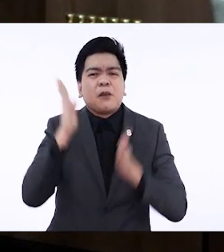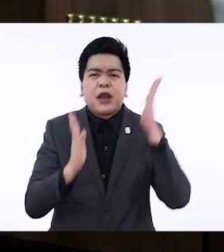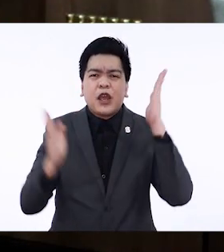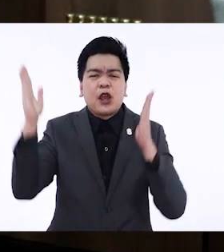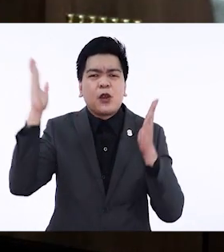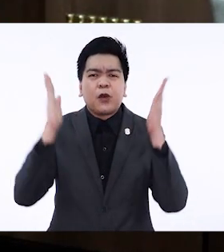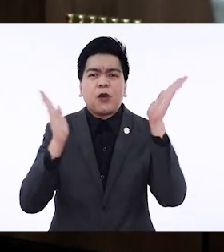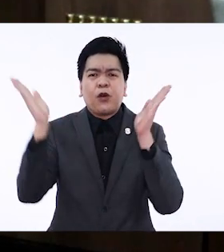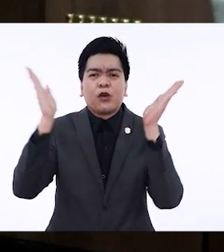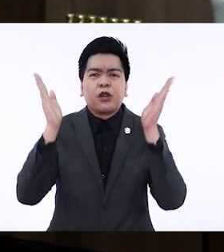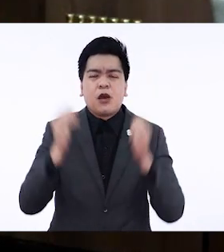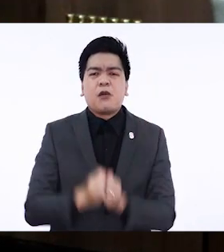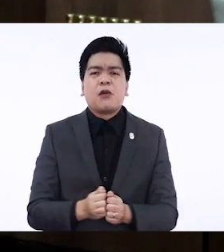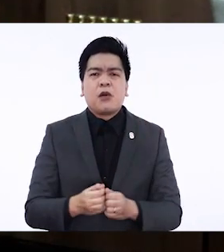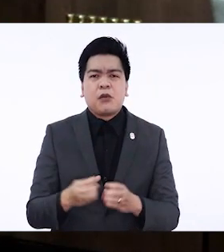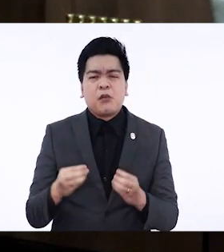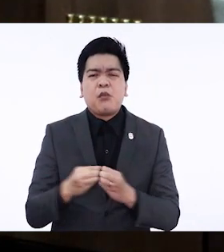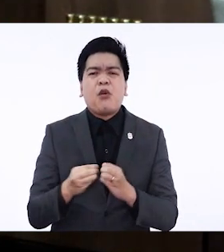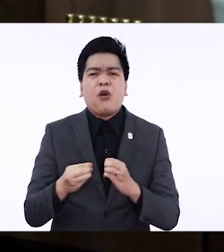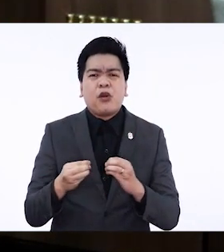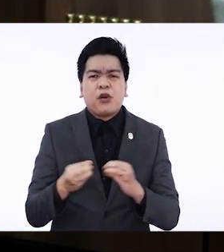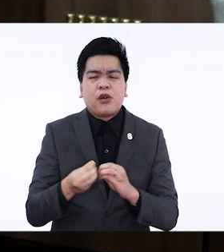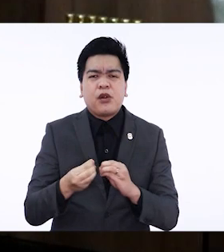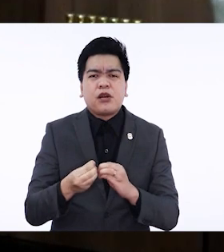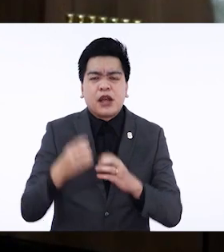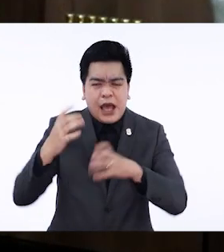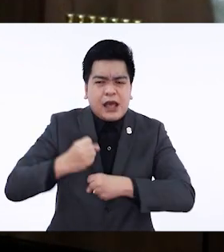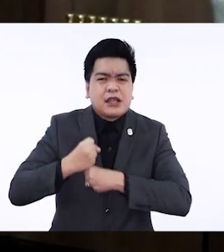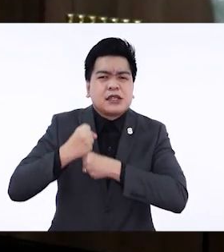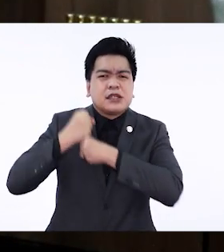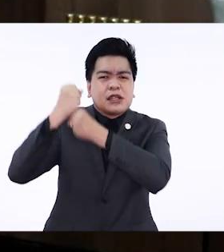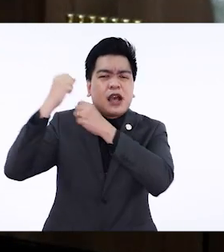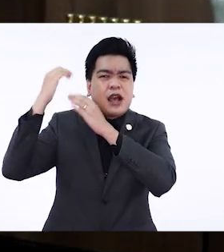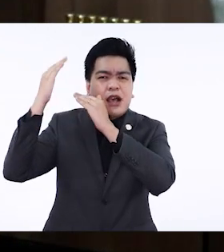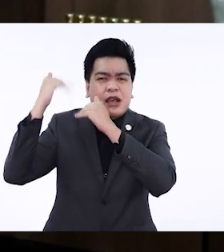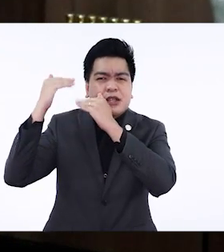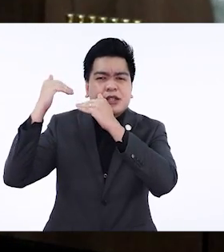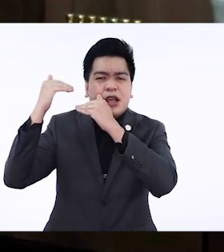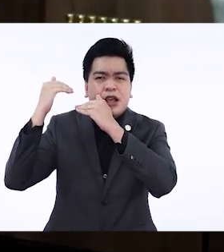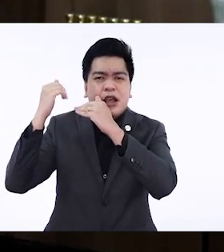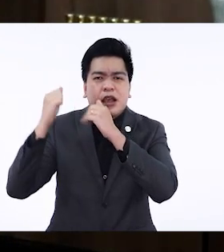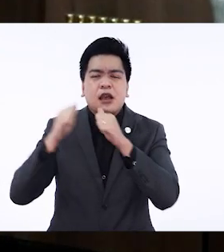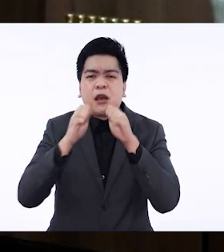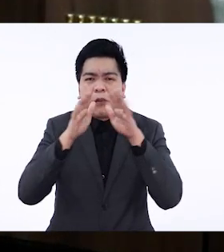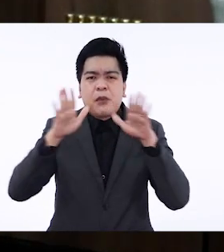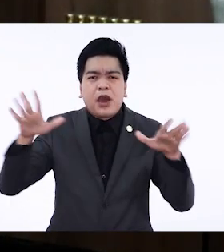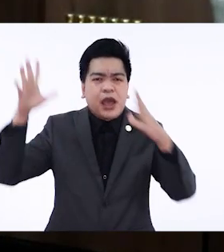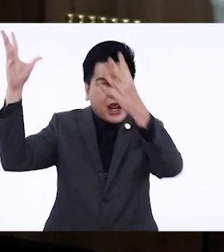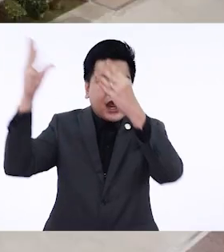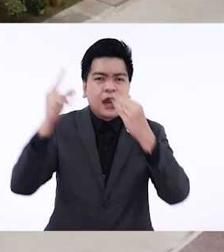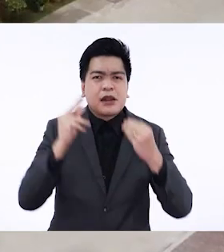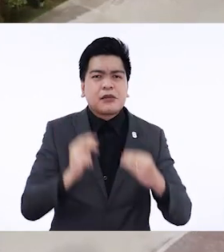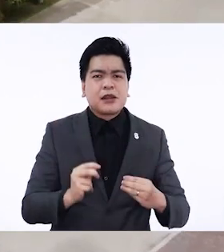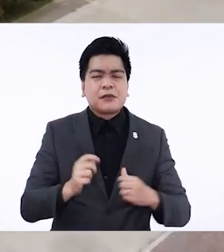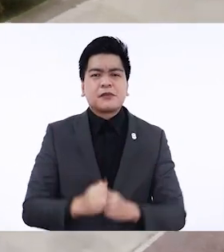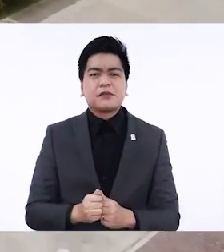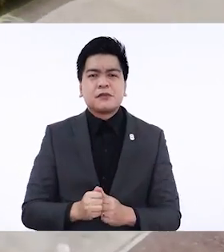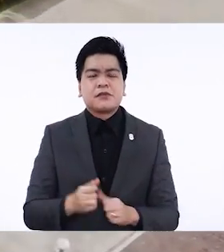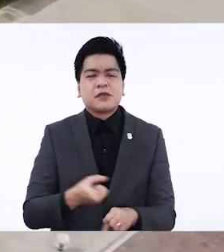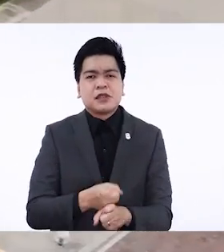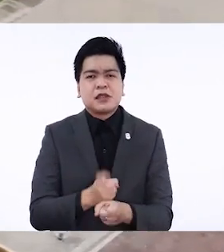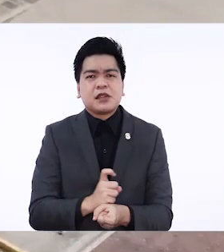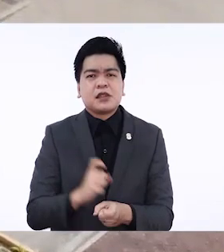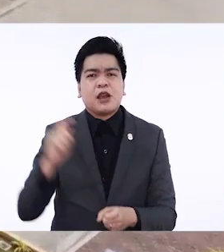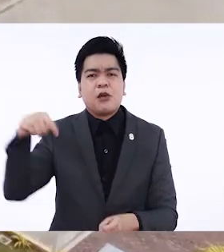paglilingkod upang lalo po naming mailagak ang aming pag-asa sa biyayang darating. Mula po